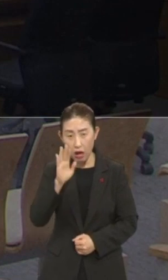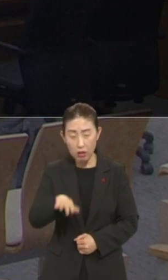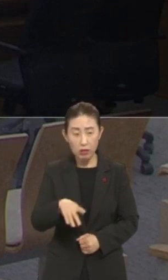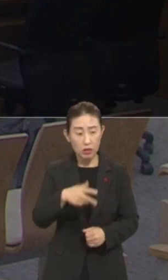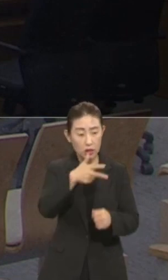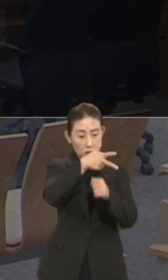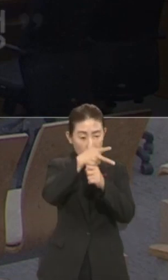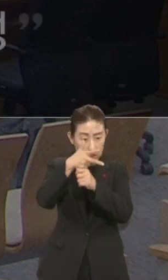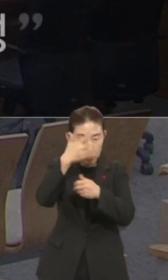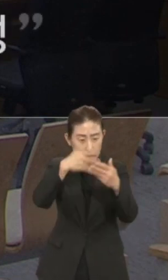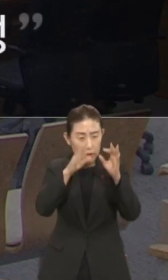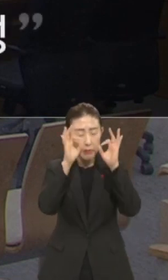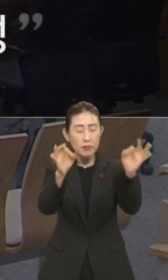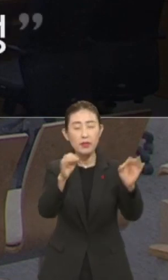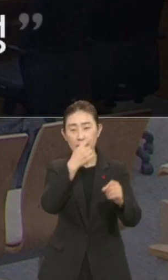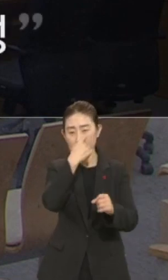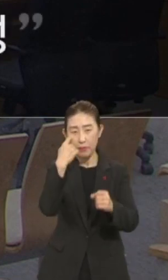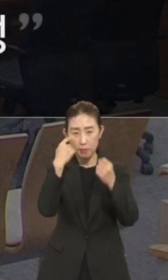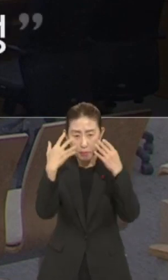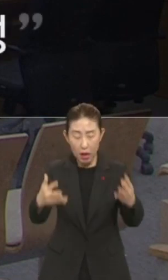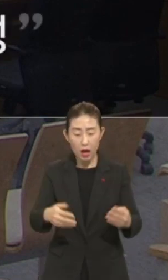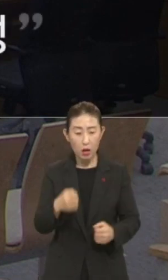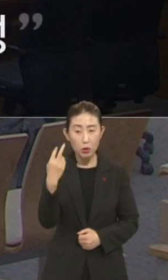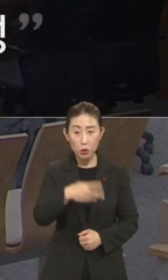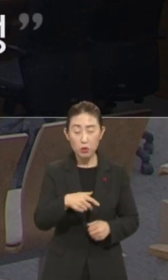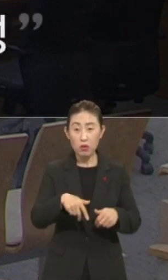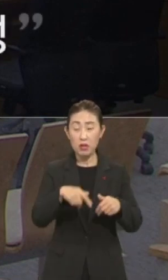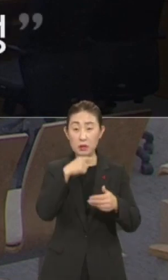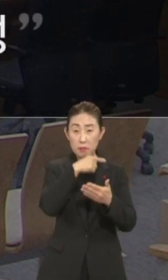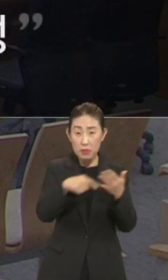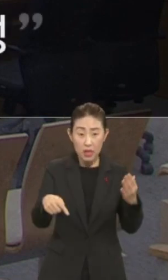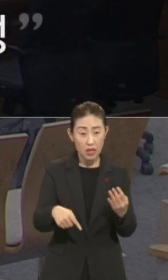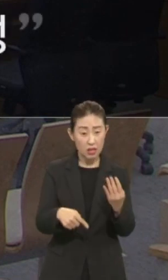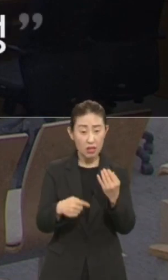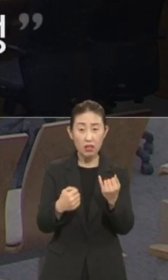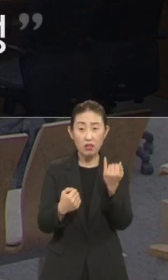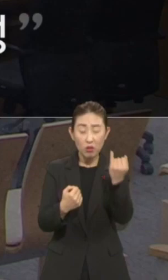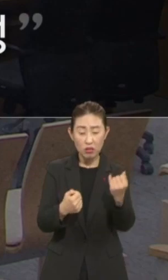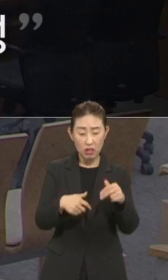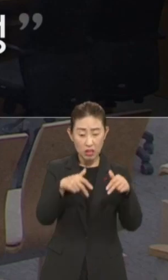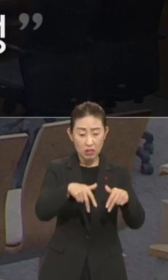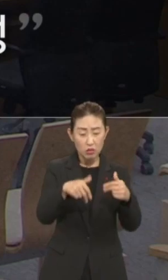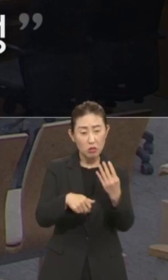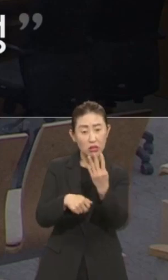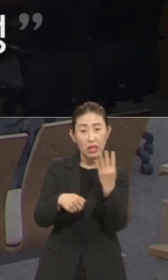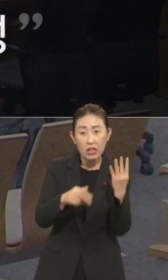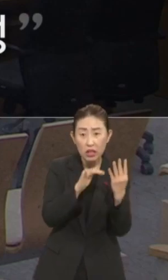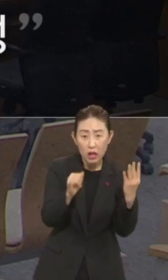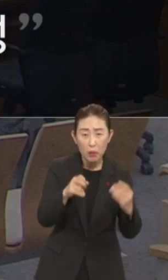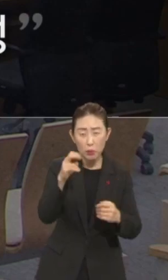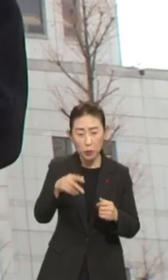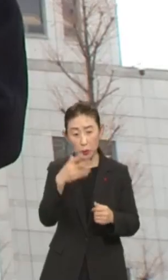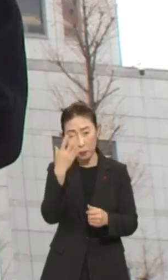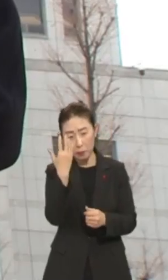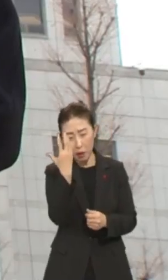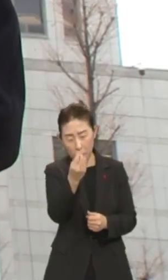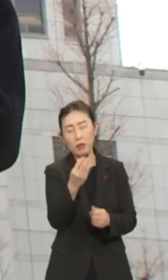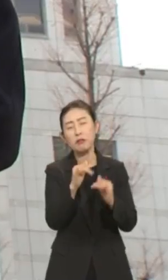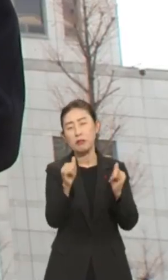증거가 있고 네명의 피해 직원과 목격자의 진술도 일관된다 공소 사실을 모두 인정했습니다